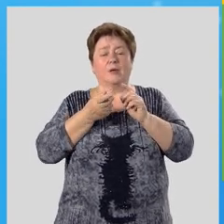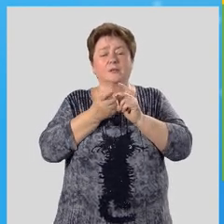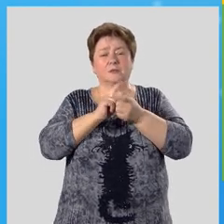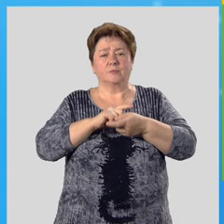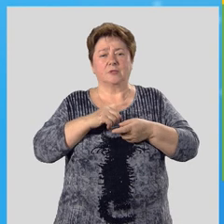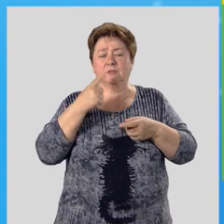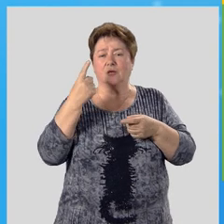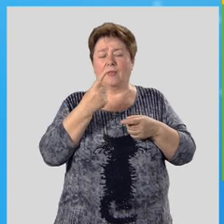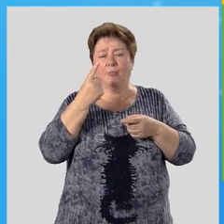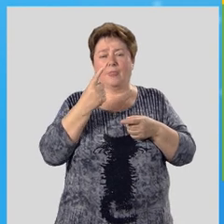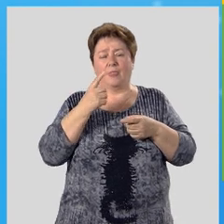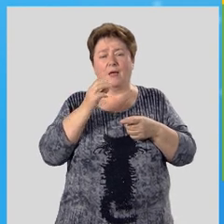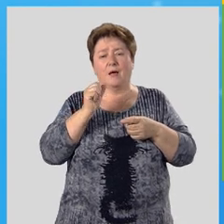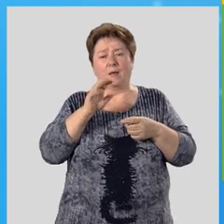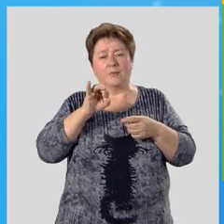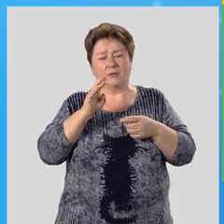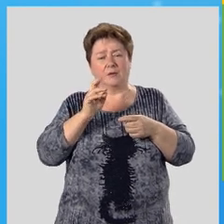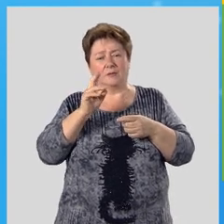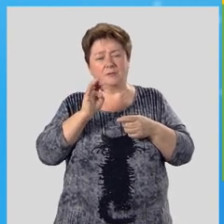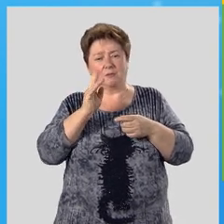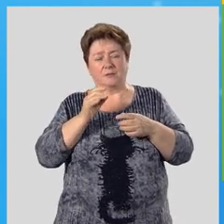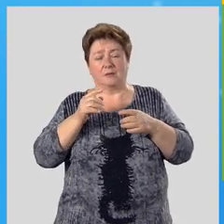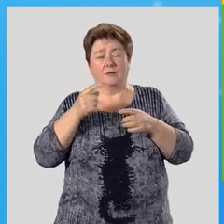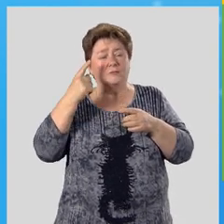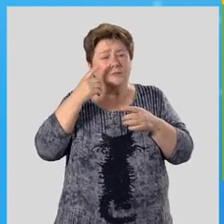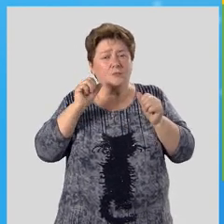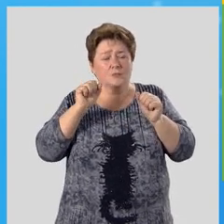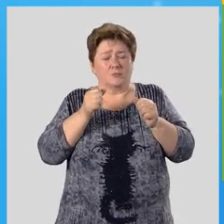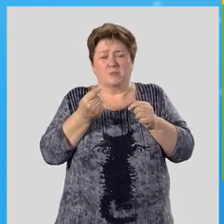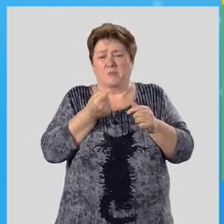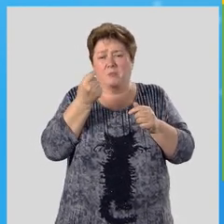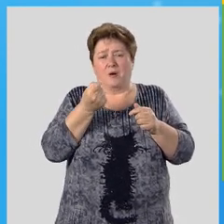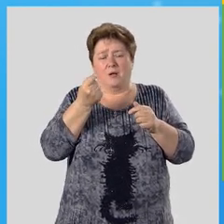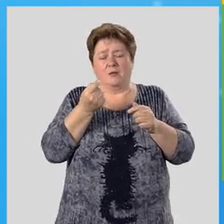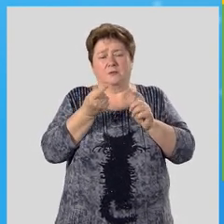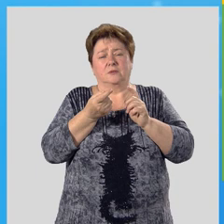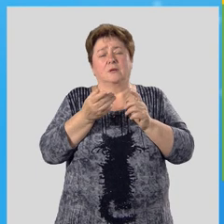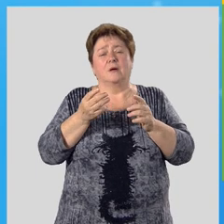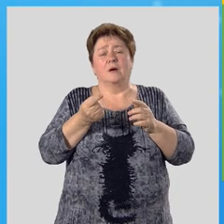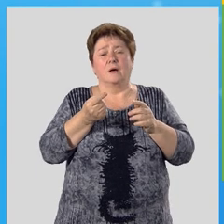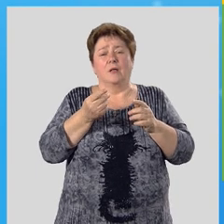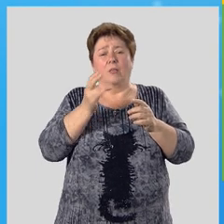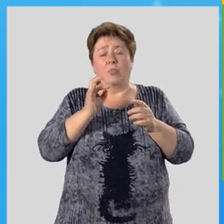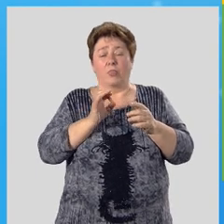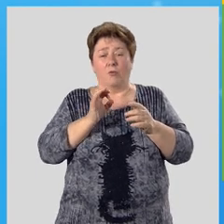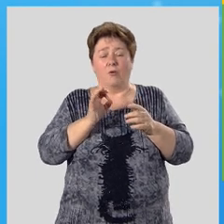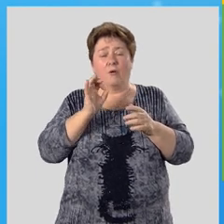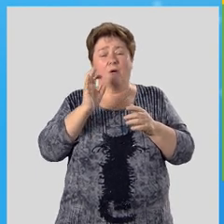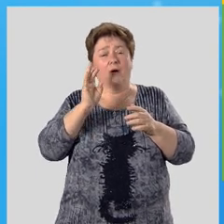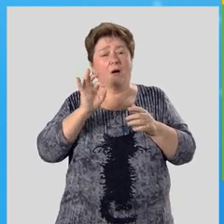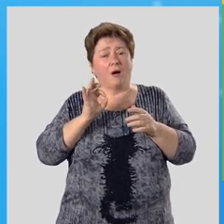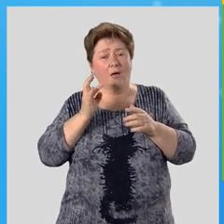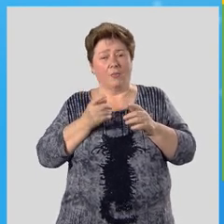заменяется всего одна аминокислота. Казалось бы, ничтожное изменение, но оно приводит